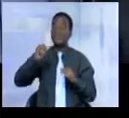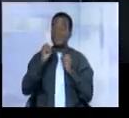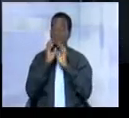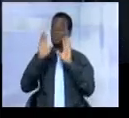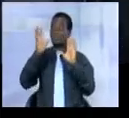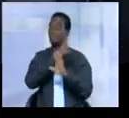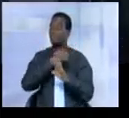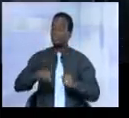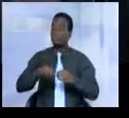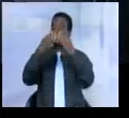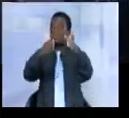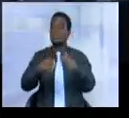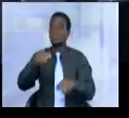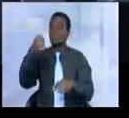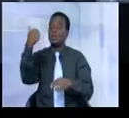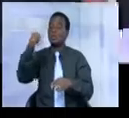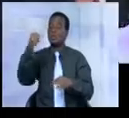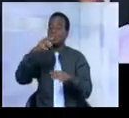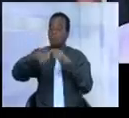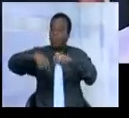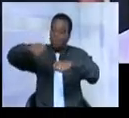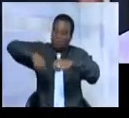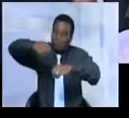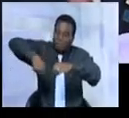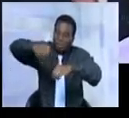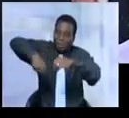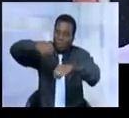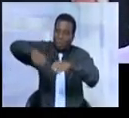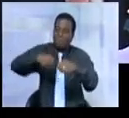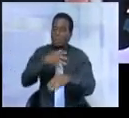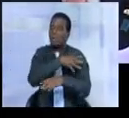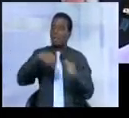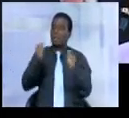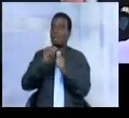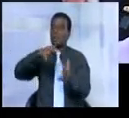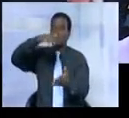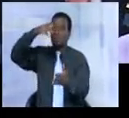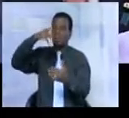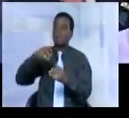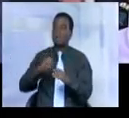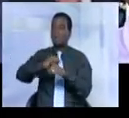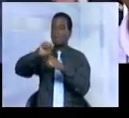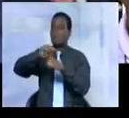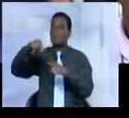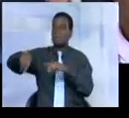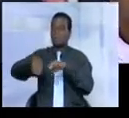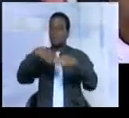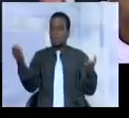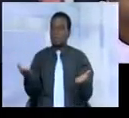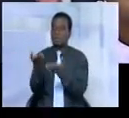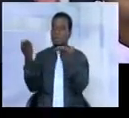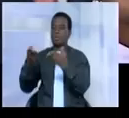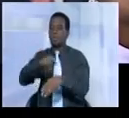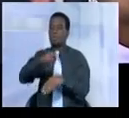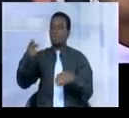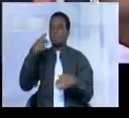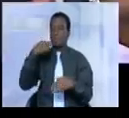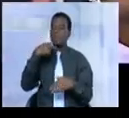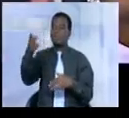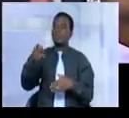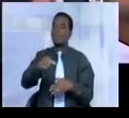décidé de fournir 10 machines à coudre à ce centre. À travers les études et l'entraînement que vous effectuez ici, vous allez